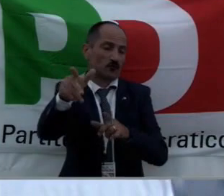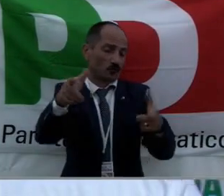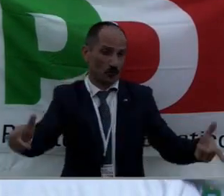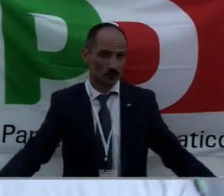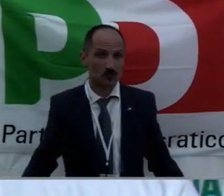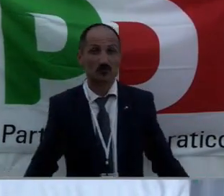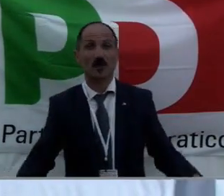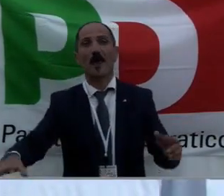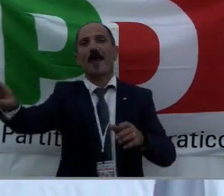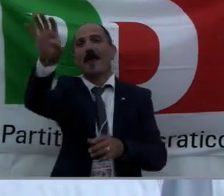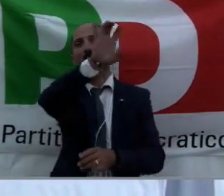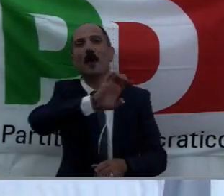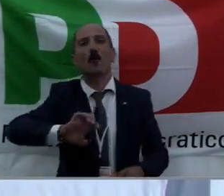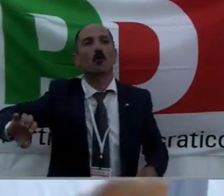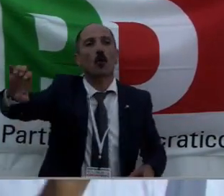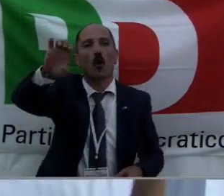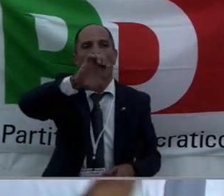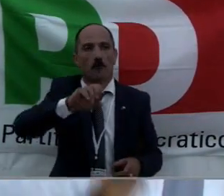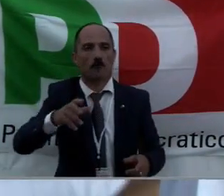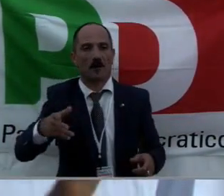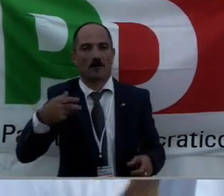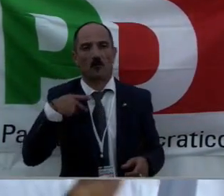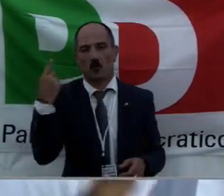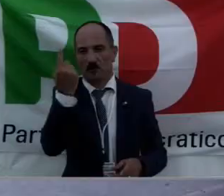se non l'Europa.